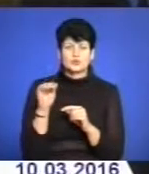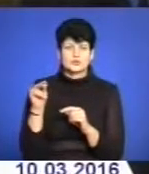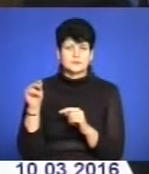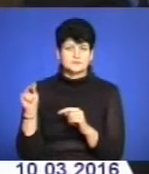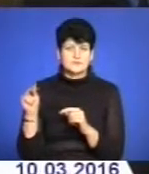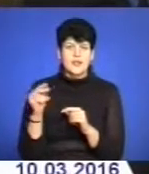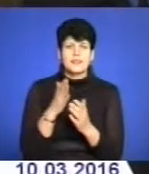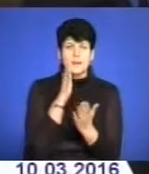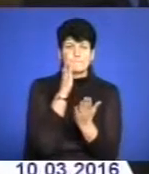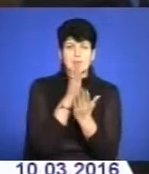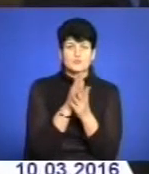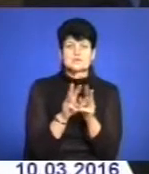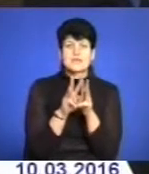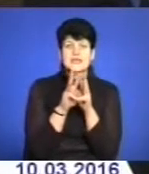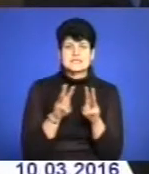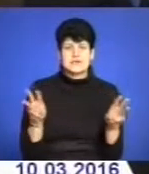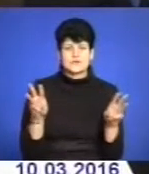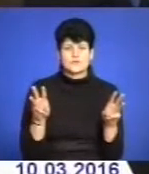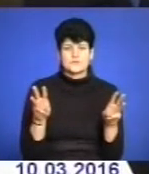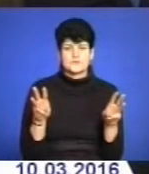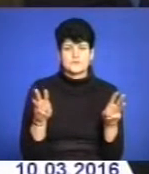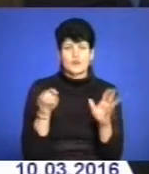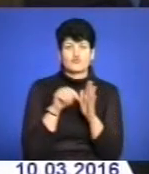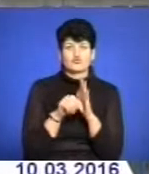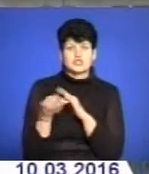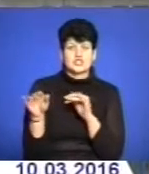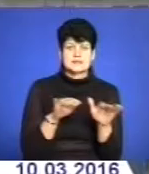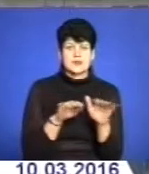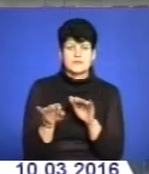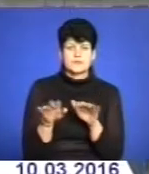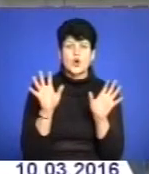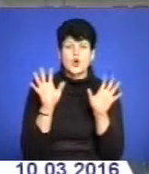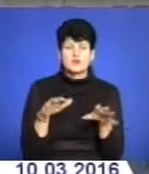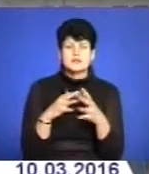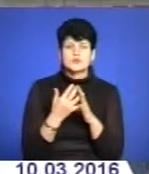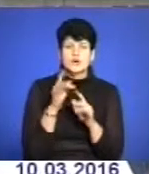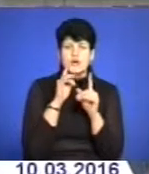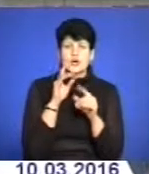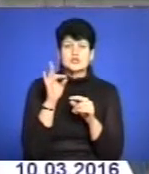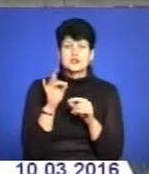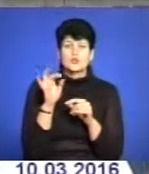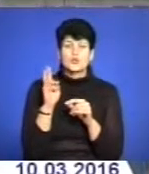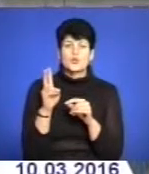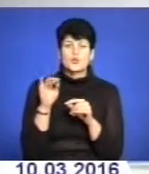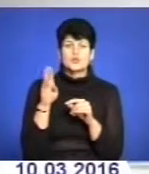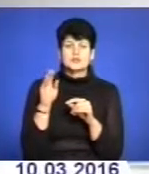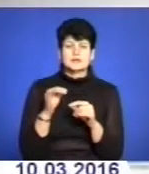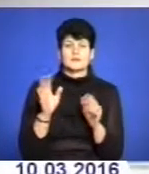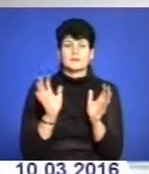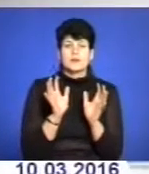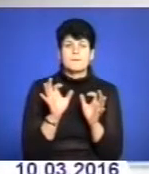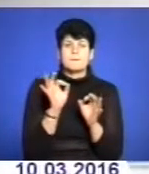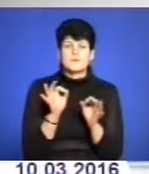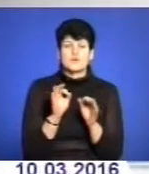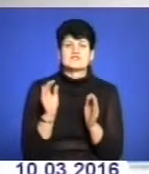а напряму з Міністерством внутрішніх справ. Голова селищної громади Ростислав Кушик подбає про встановлення